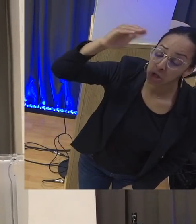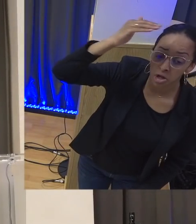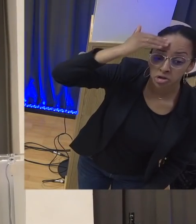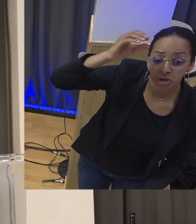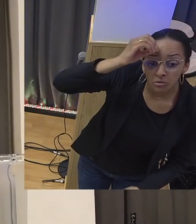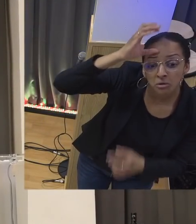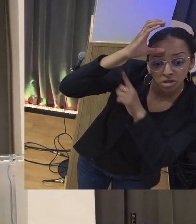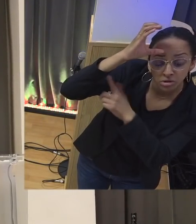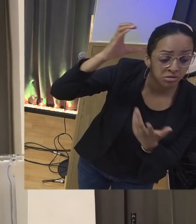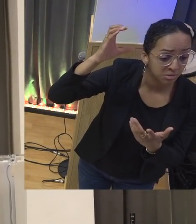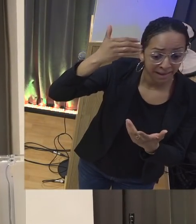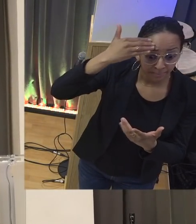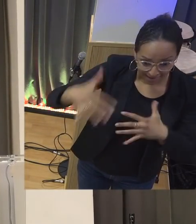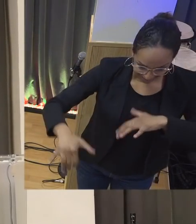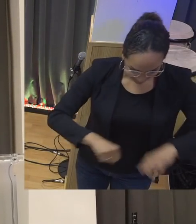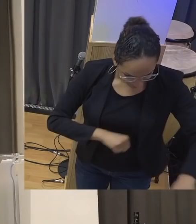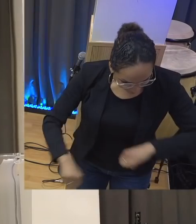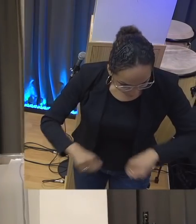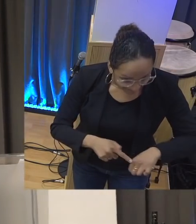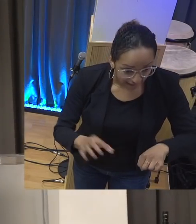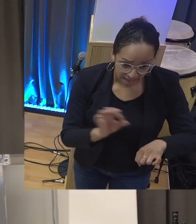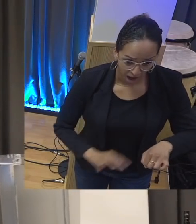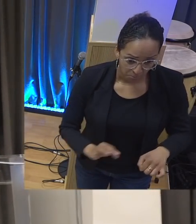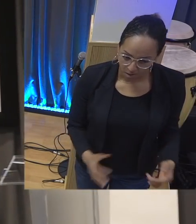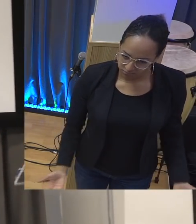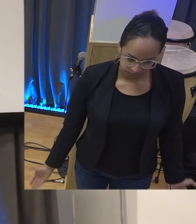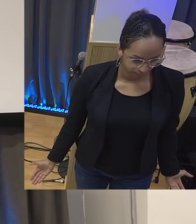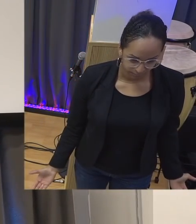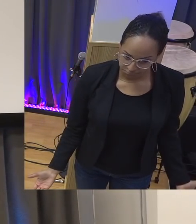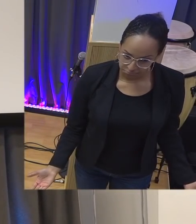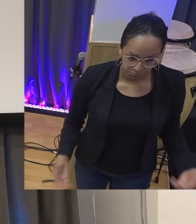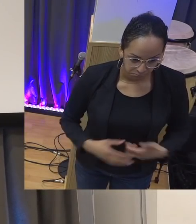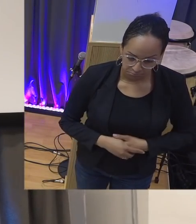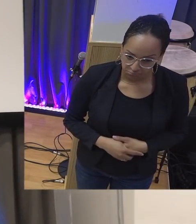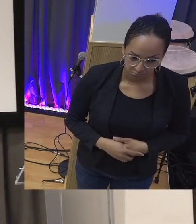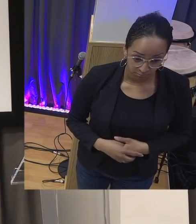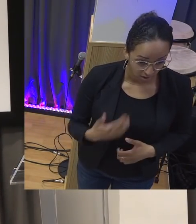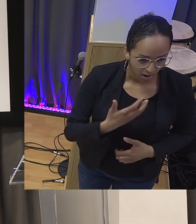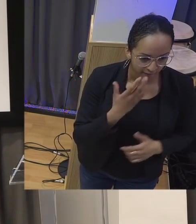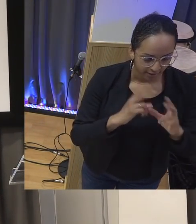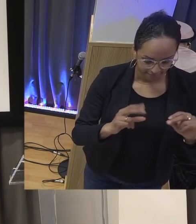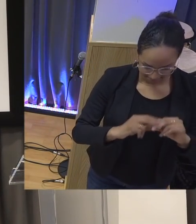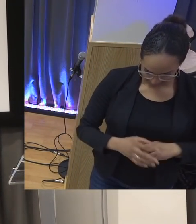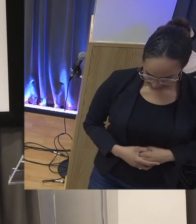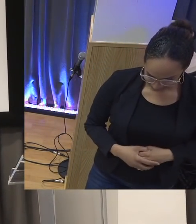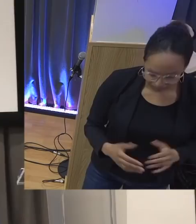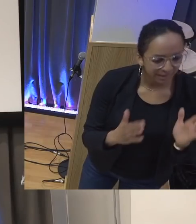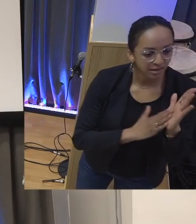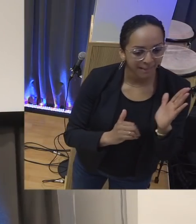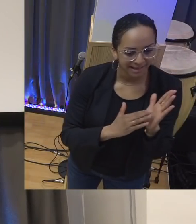on est en décalage. J'ai cette anecdote à vous raconter. J'étais dans les quartiers nord de